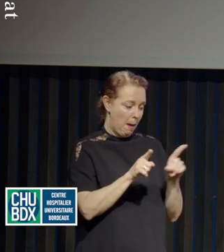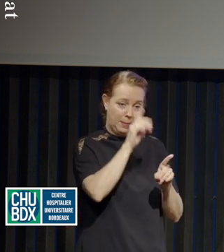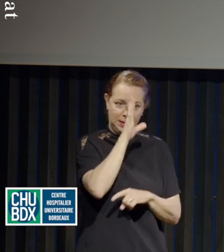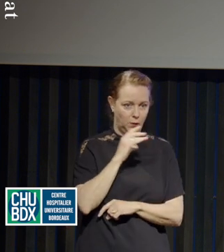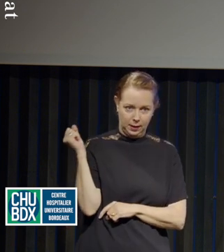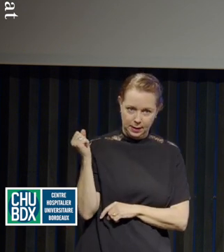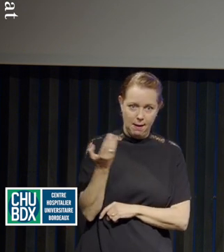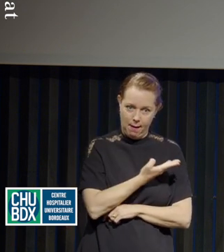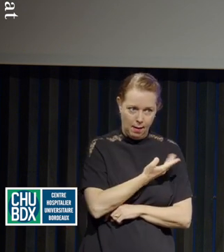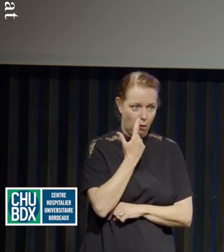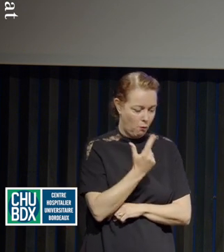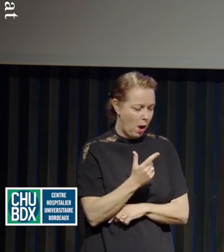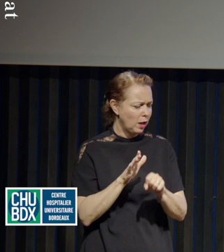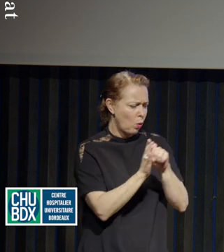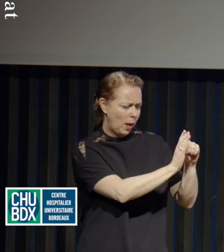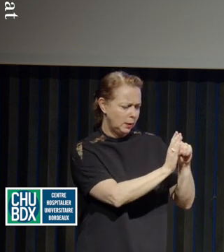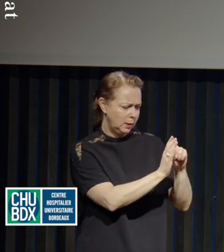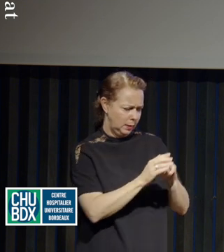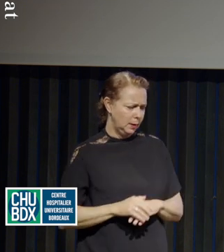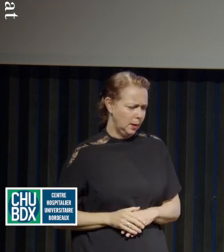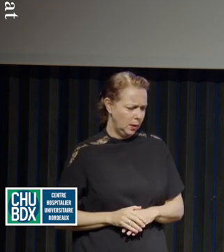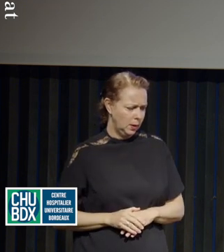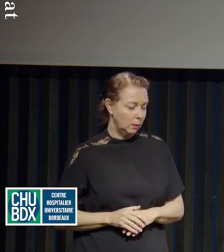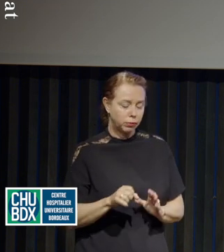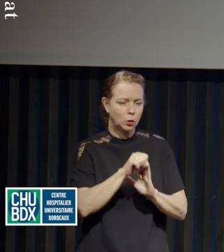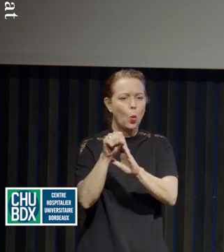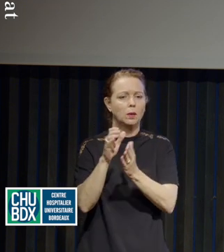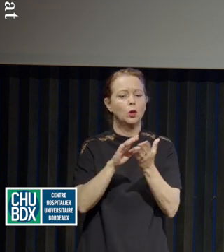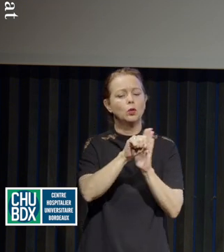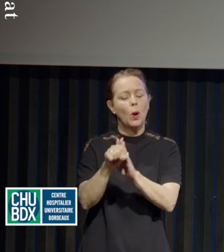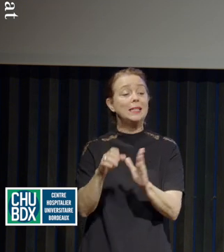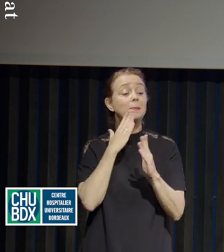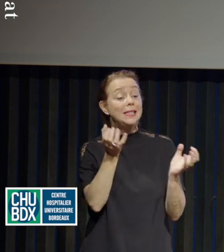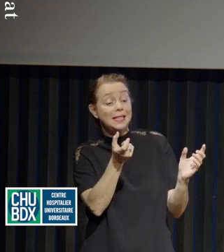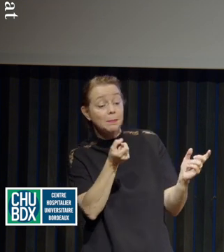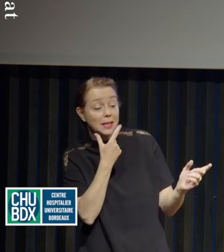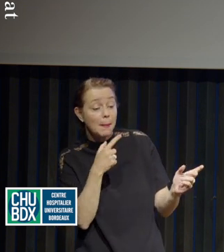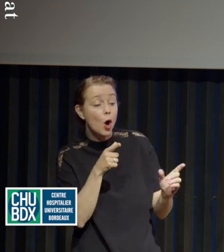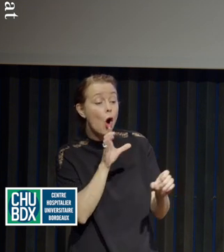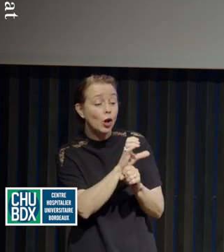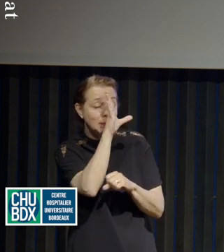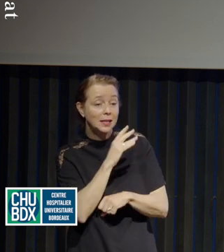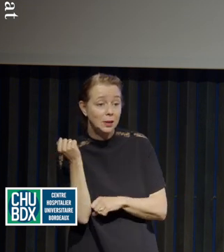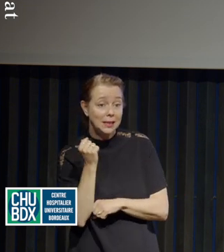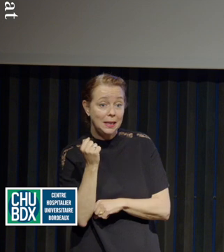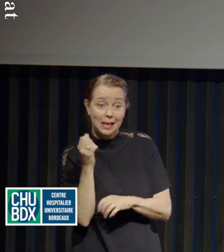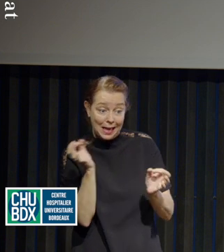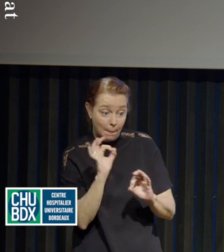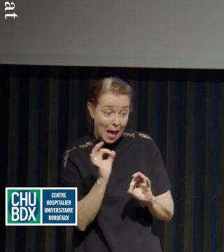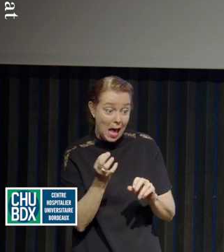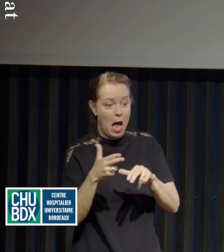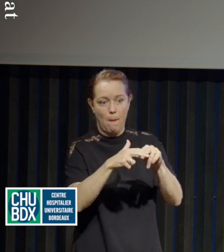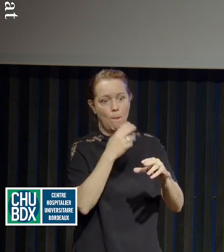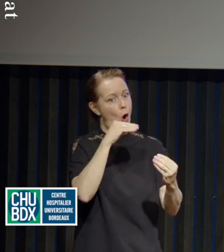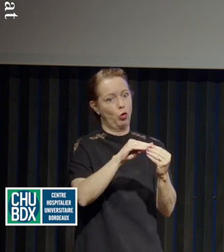On voit à droite que les patients qui ne reçoivent pas de traitement antipsychotique ont la surmortalité la plus élevée dans les